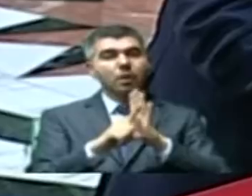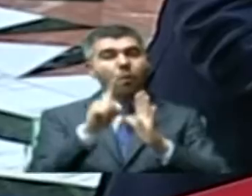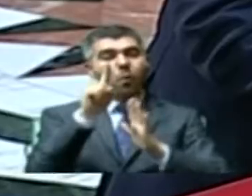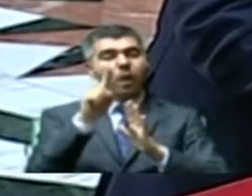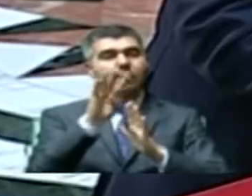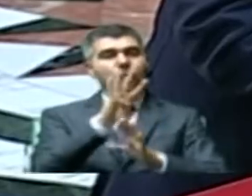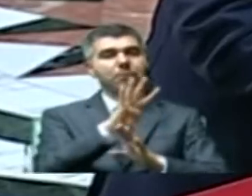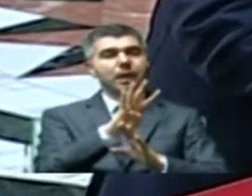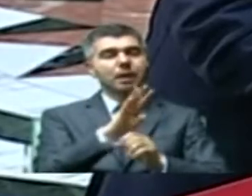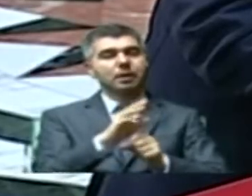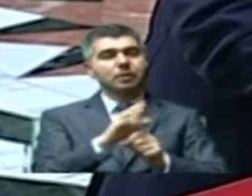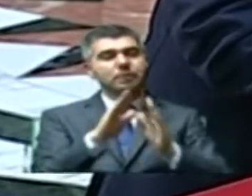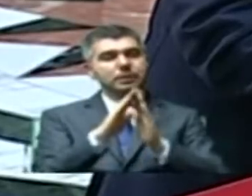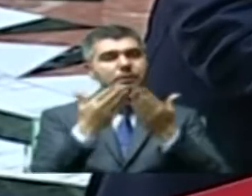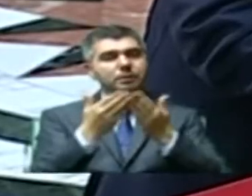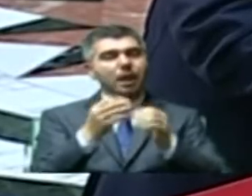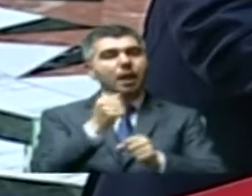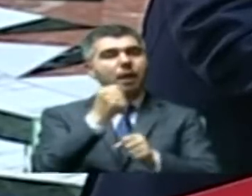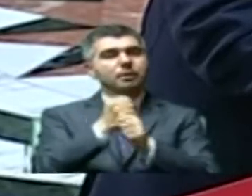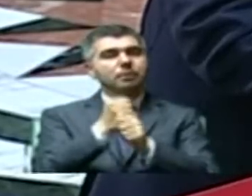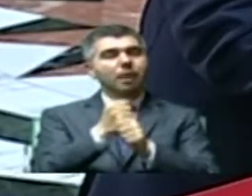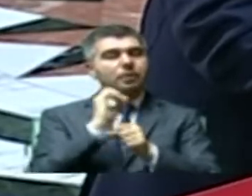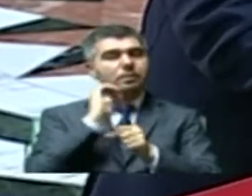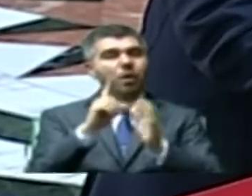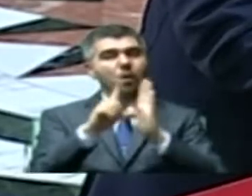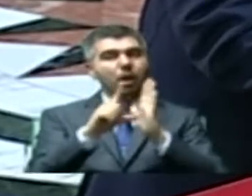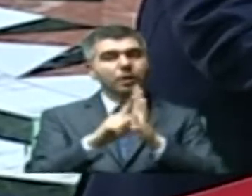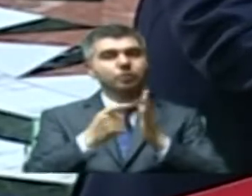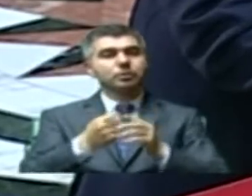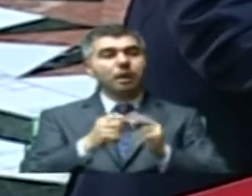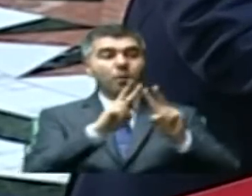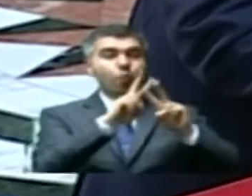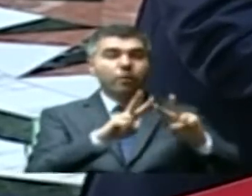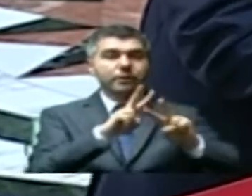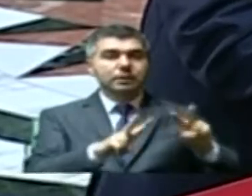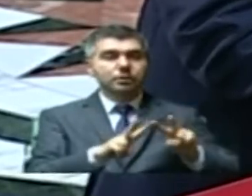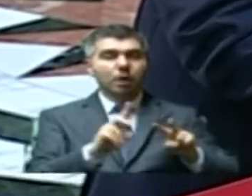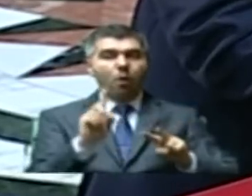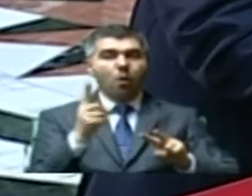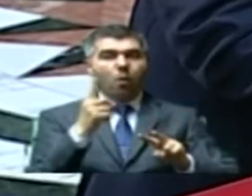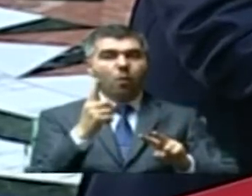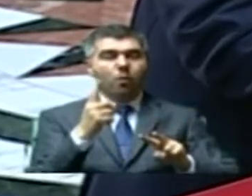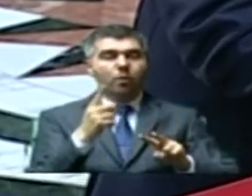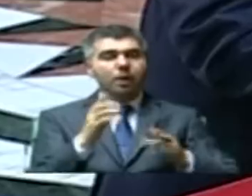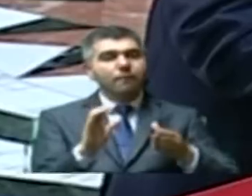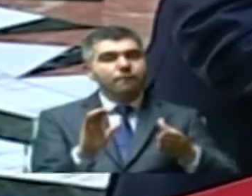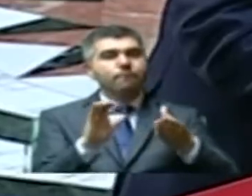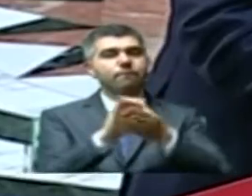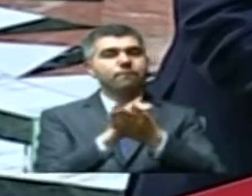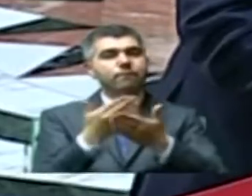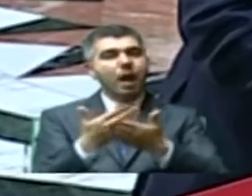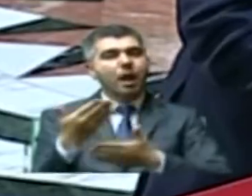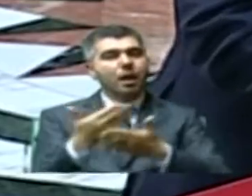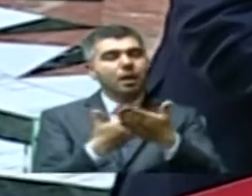من مدون الشغل التي نصت على أن العون المكلف بالتفتيش الذي يشرف على إبرام اتفاق في إطار صحي